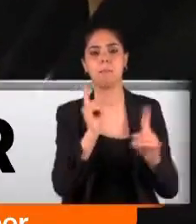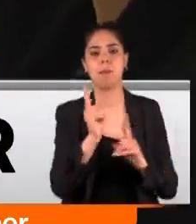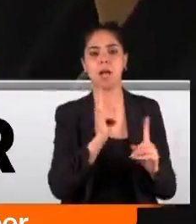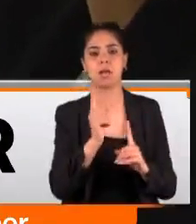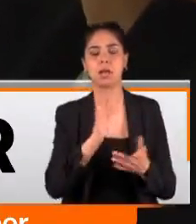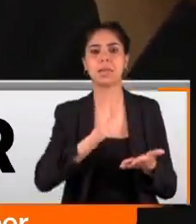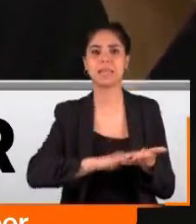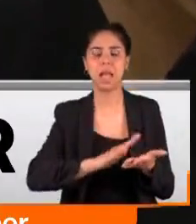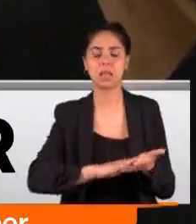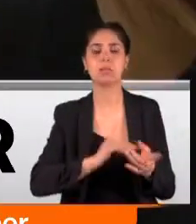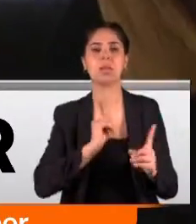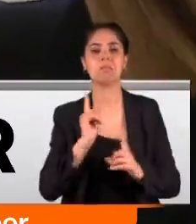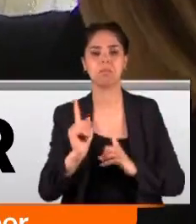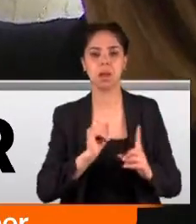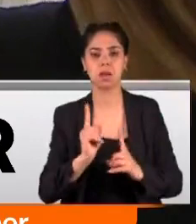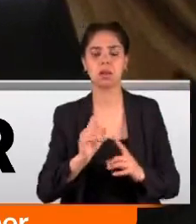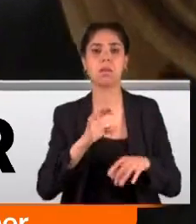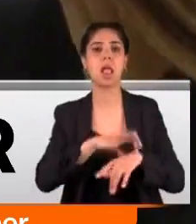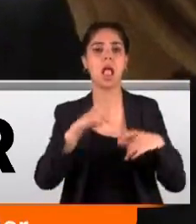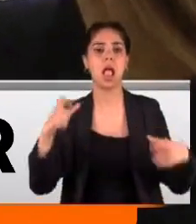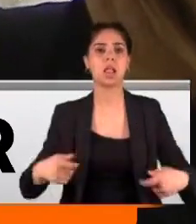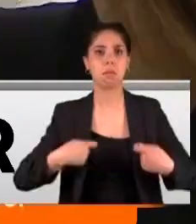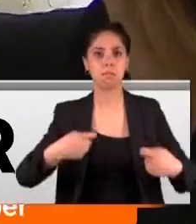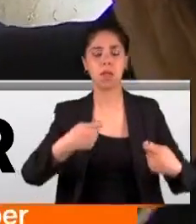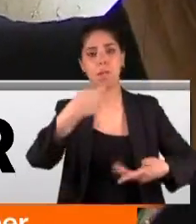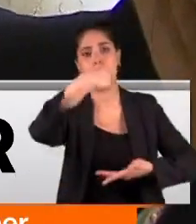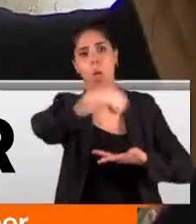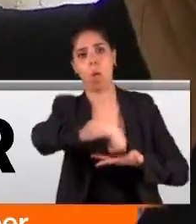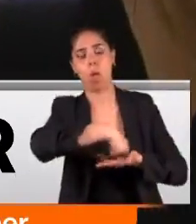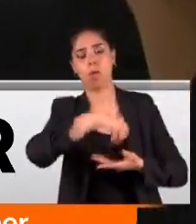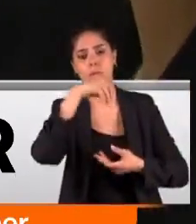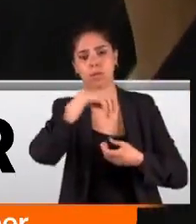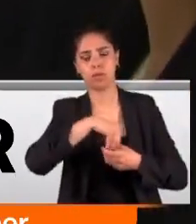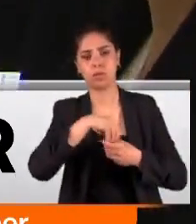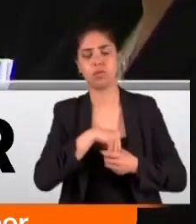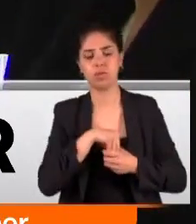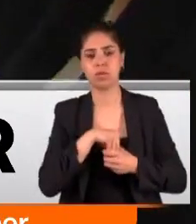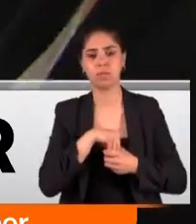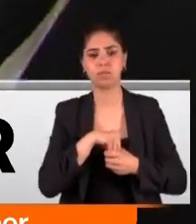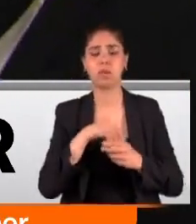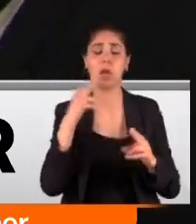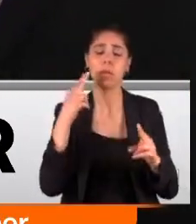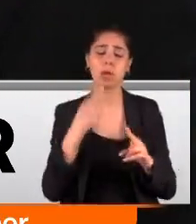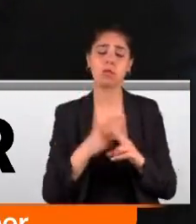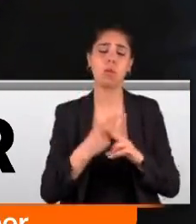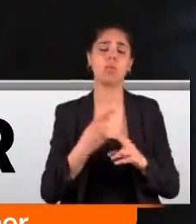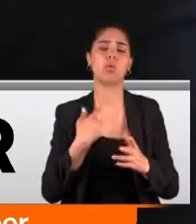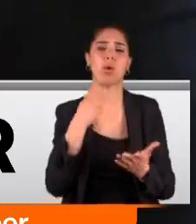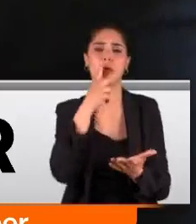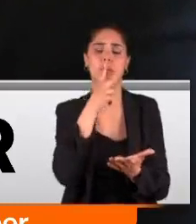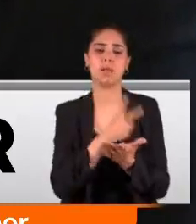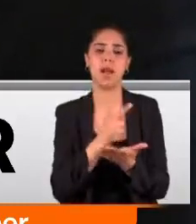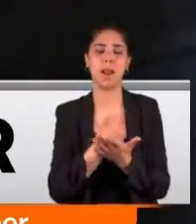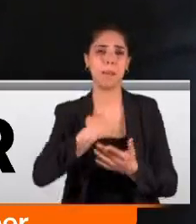yanındaki tazminat davalarının hastane masraflarının karşılanması için açtığımız davaların bir an önce sonuçlanıp